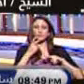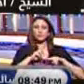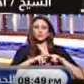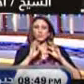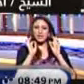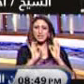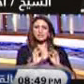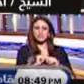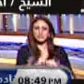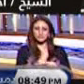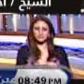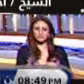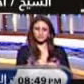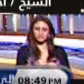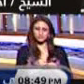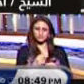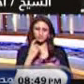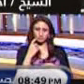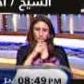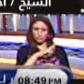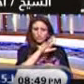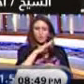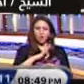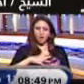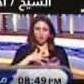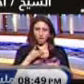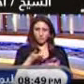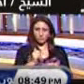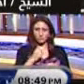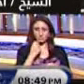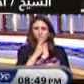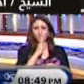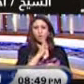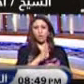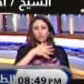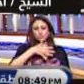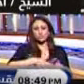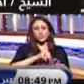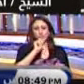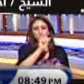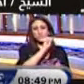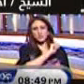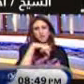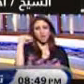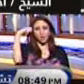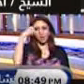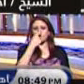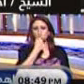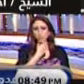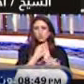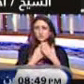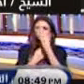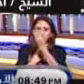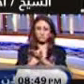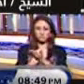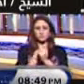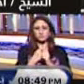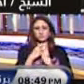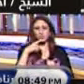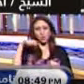العلماء. ده أول حاجة. حاجة تانية، إحنا بنطالب بحقوق الأئمة التي عرضت على الدكتور مرسي نفسه وعرضت على